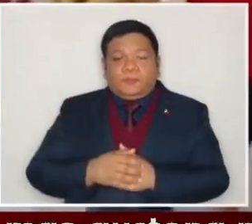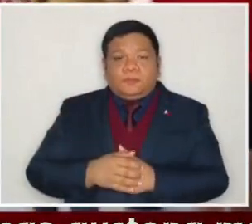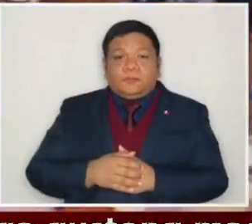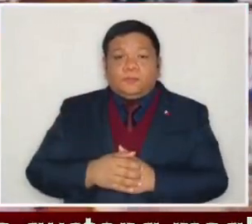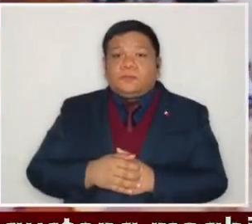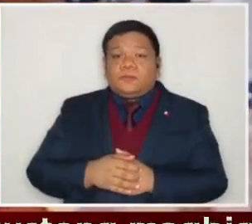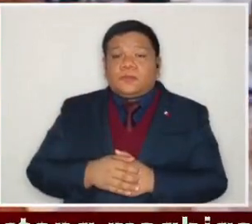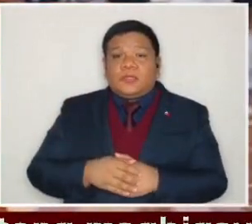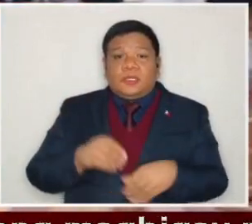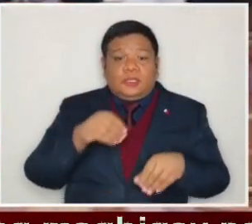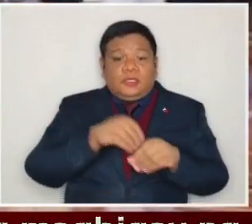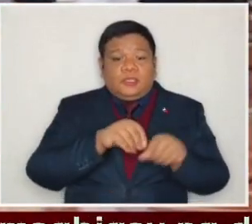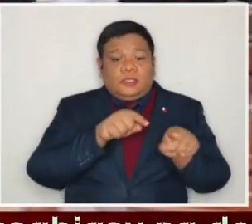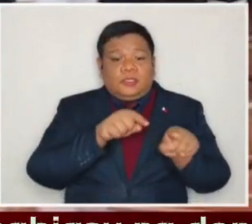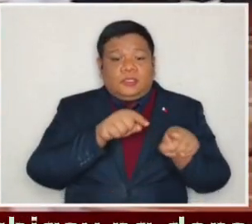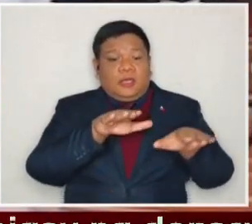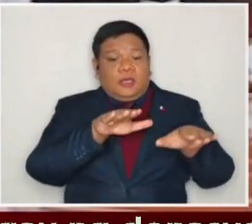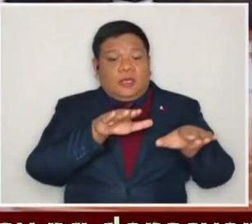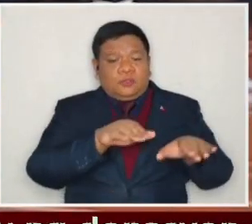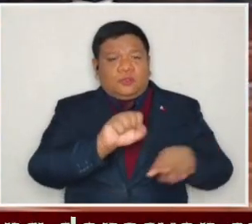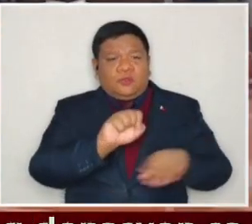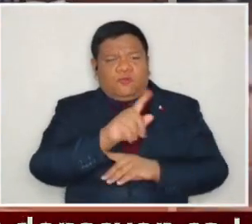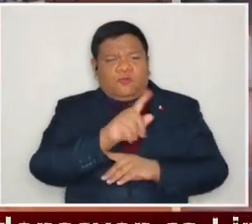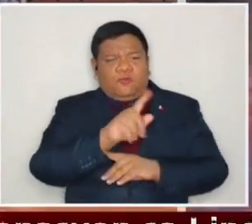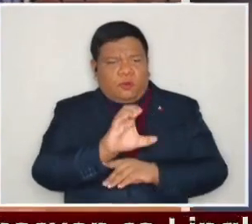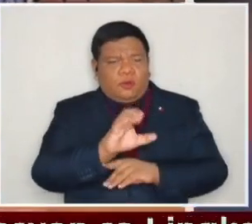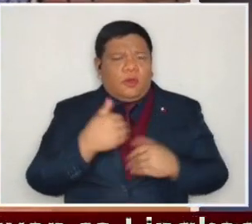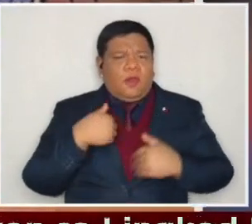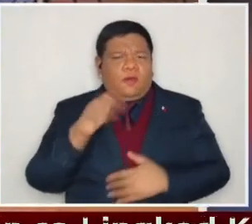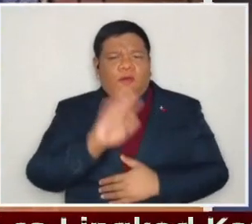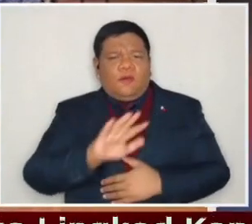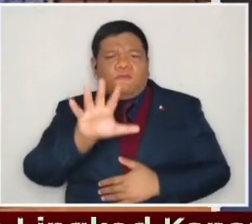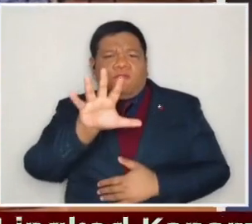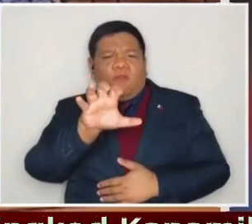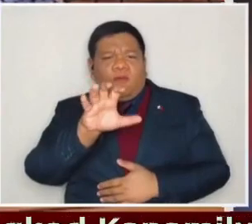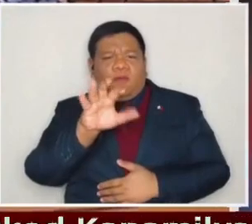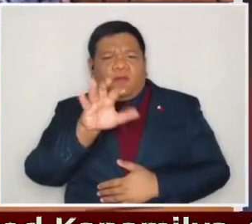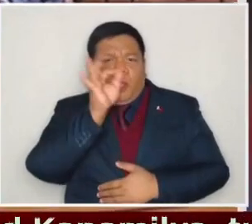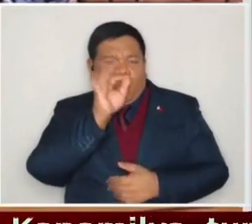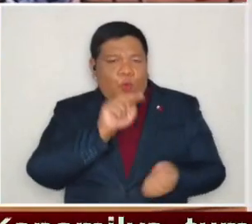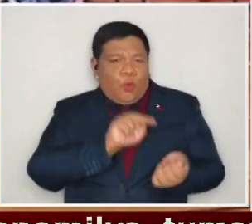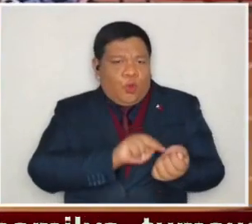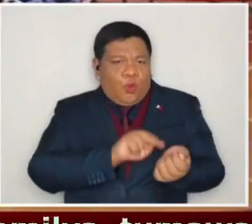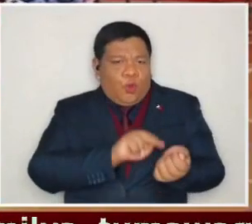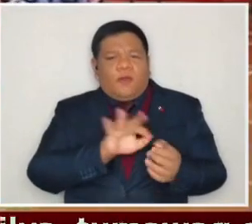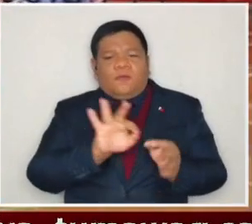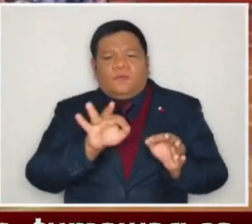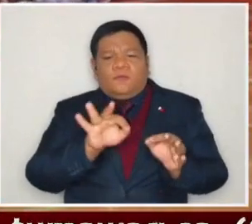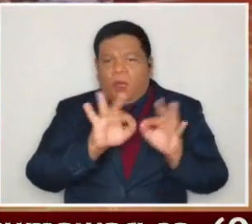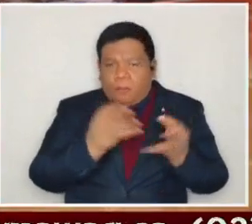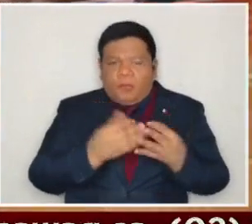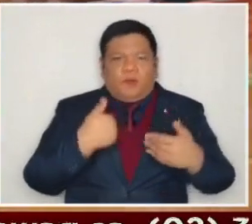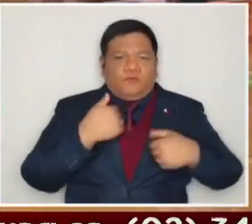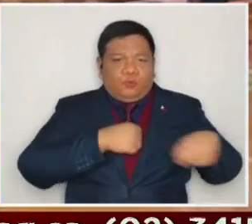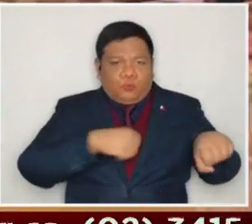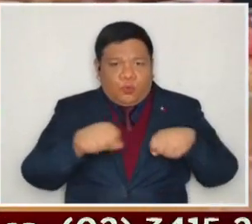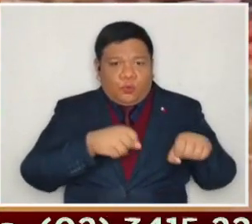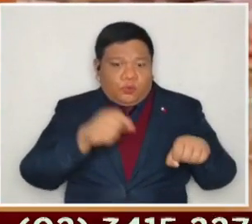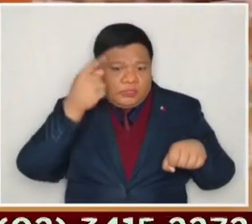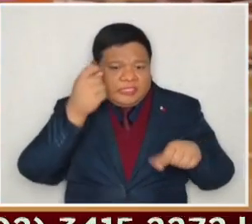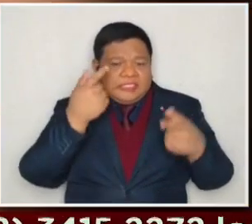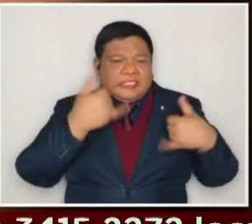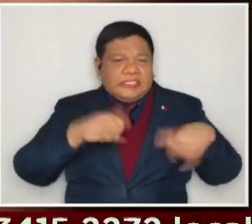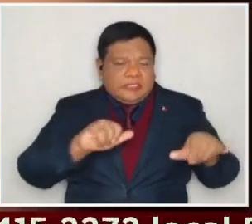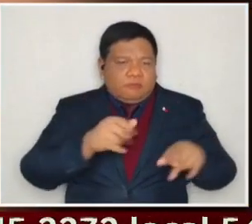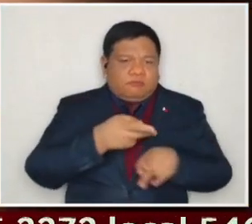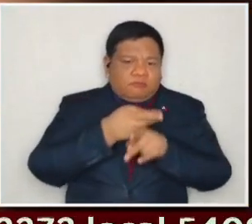sumabak agad sa sporting event ang may 500 Filipino nurses at kanilang pamilya. Pero todo ingat pa rin sila sa Filipino Sports